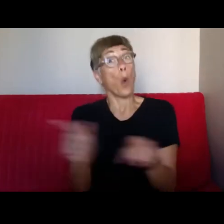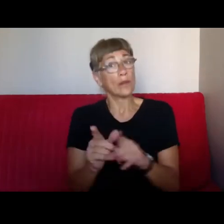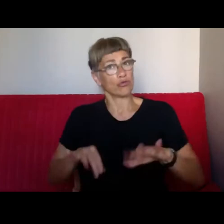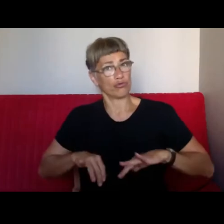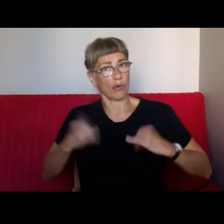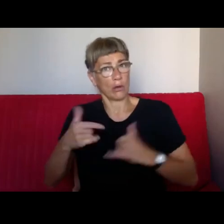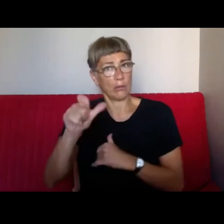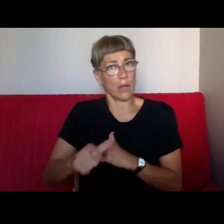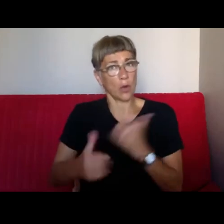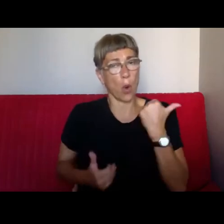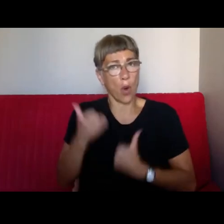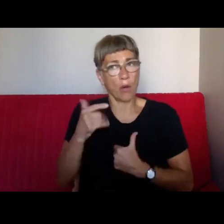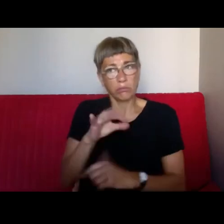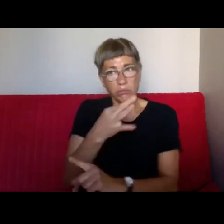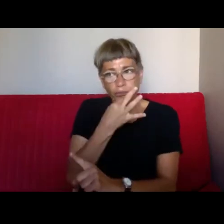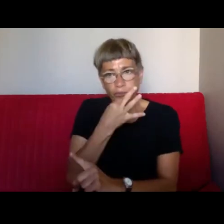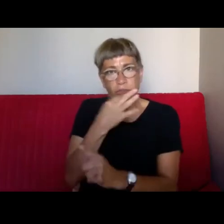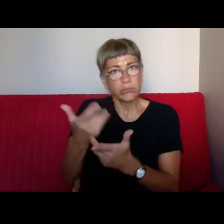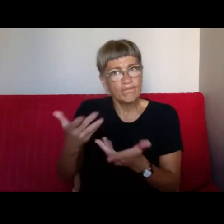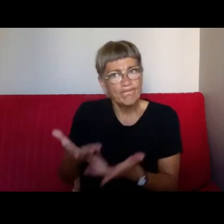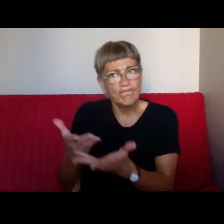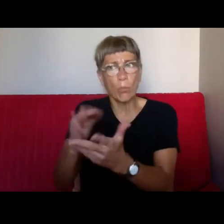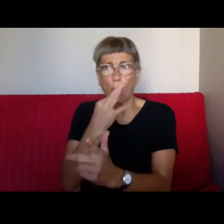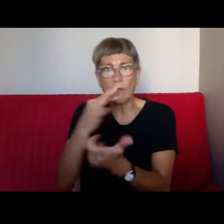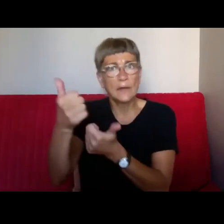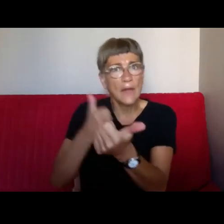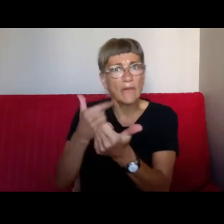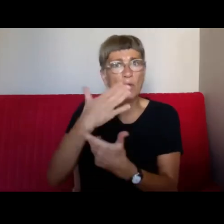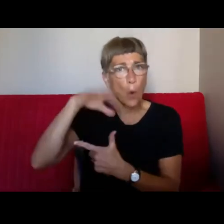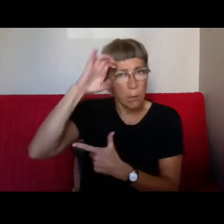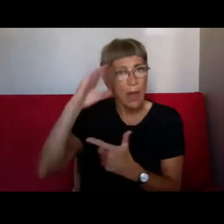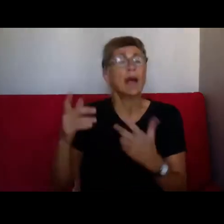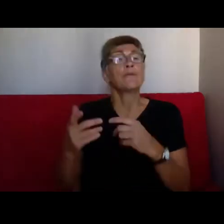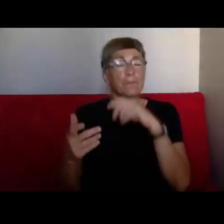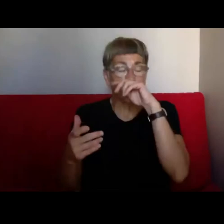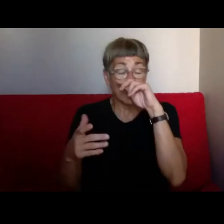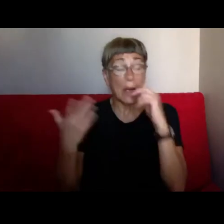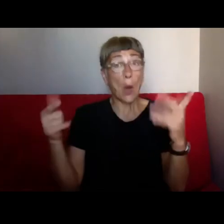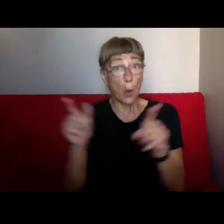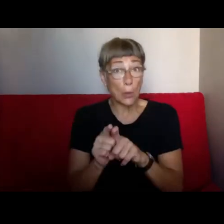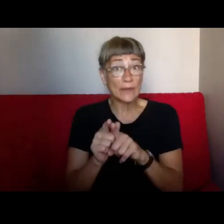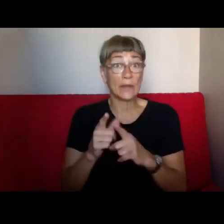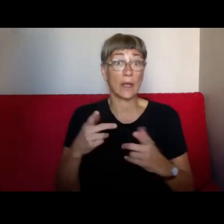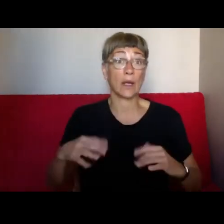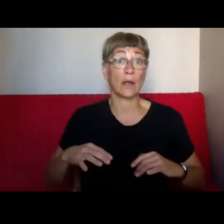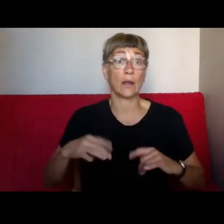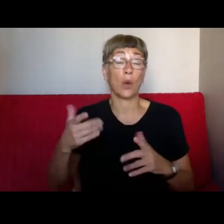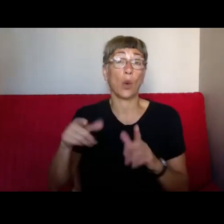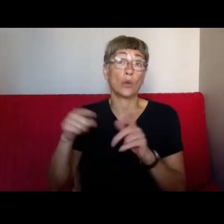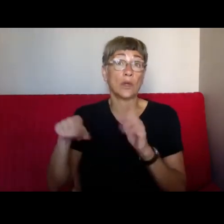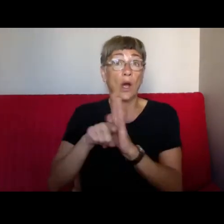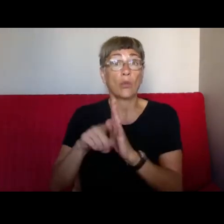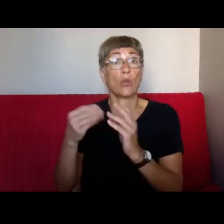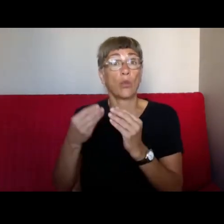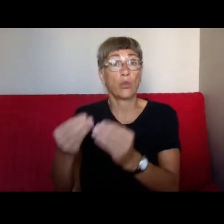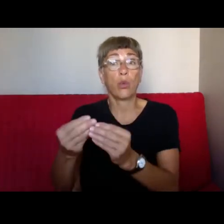puissent véritablement bénéficier des initiatives de l'Union, telles qu'Erasmus, j'y reviendrai à la fin, et la garantie jeunesse, ou bien encore bénéficier du corps européen